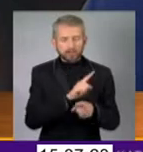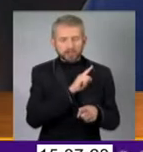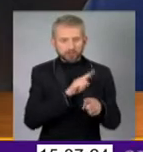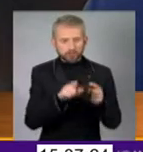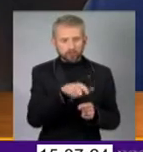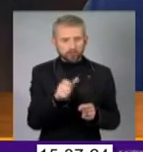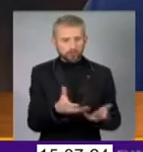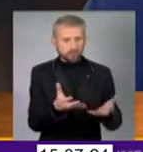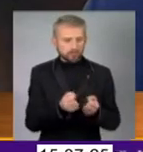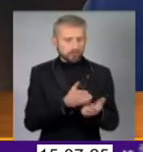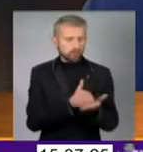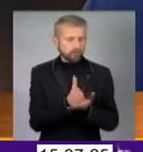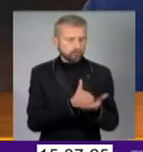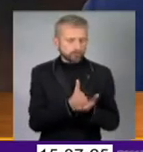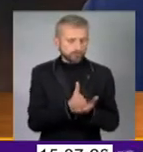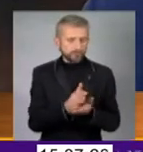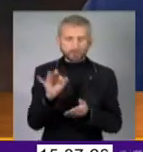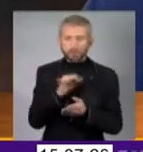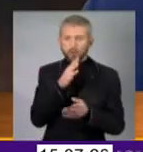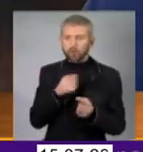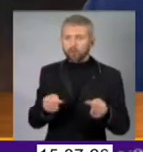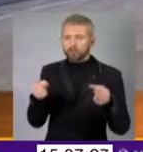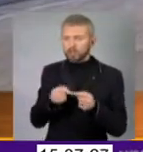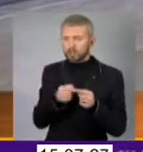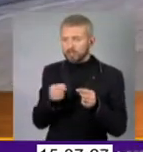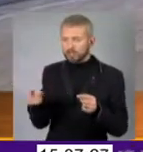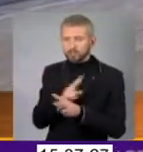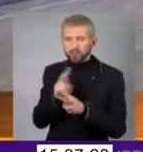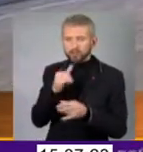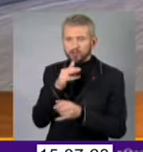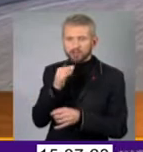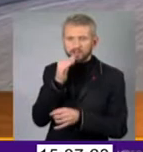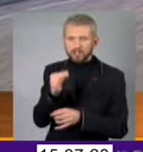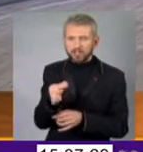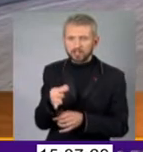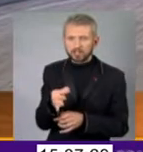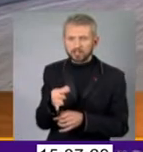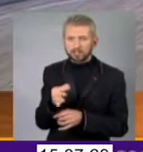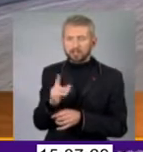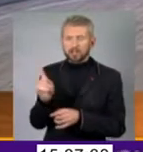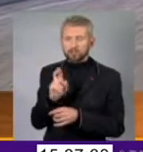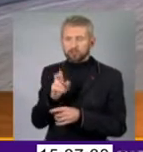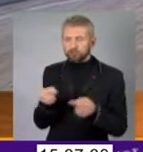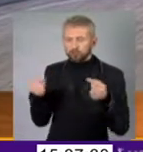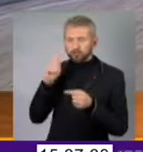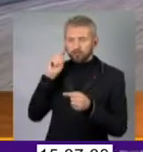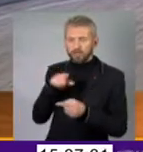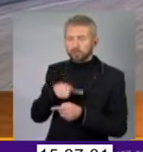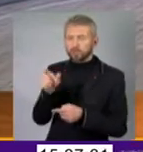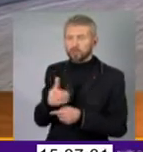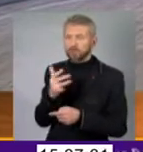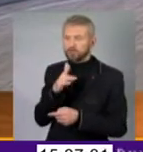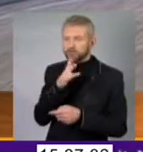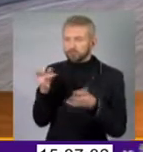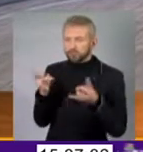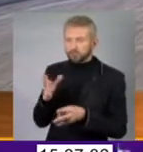отримали послугу. Ну, а з приводу конкретики термінів, я так розумію, що жоден не може сказати, для того, щоб вже точно знали люди, скільки часу